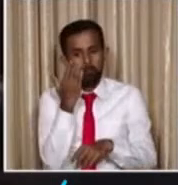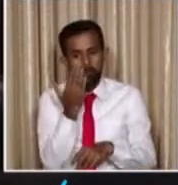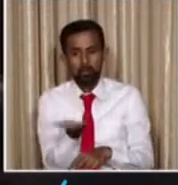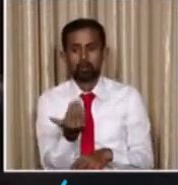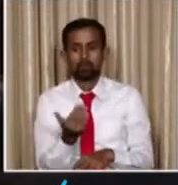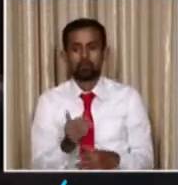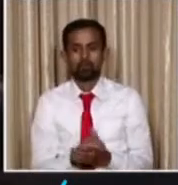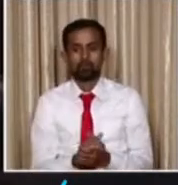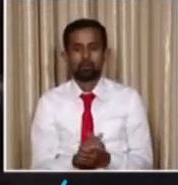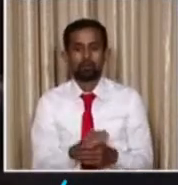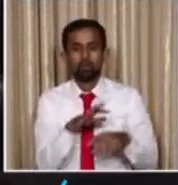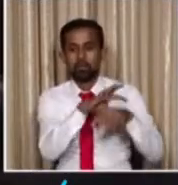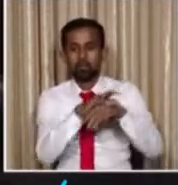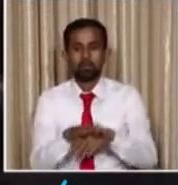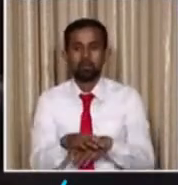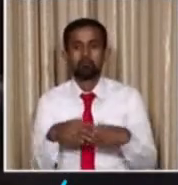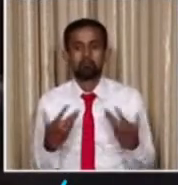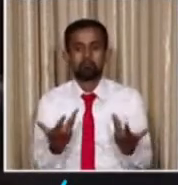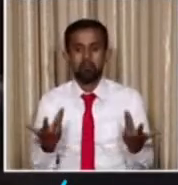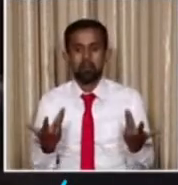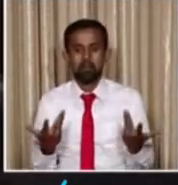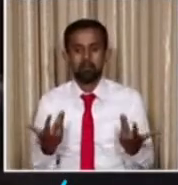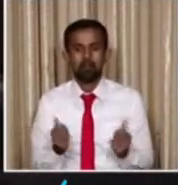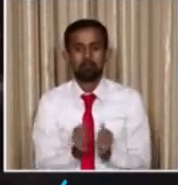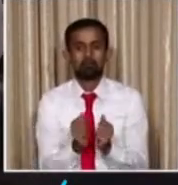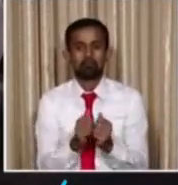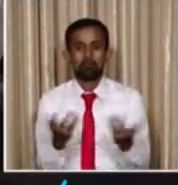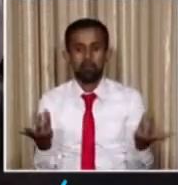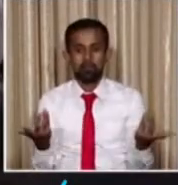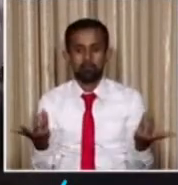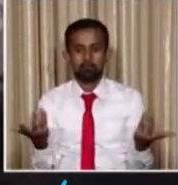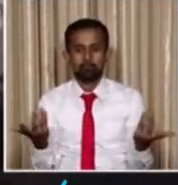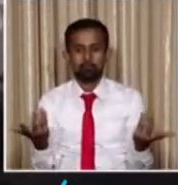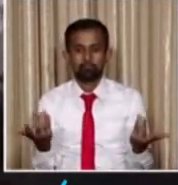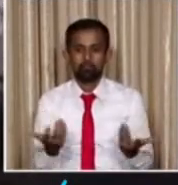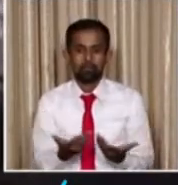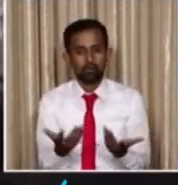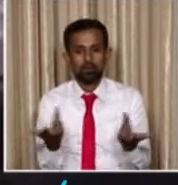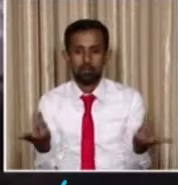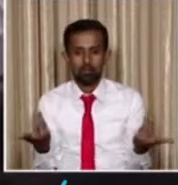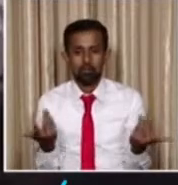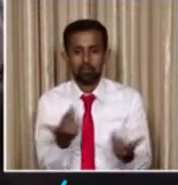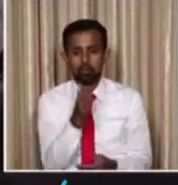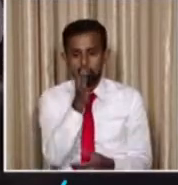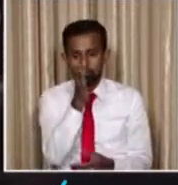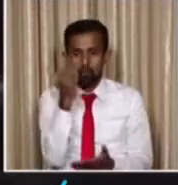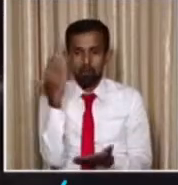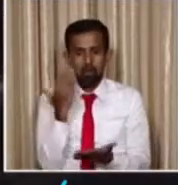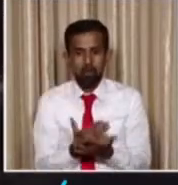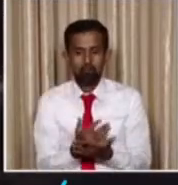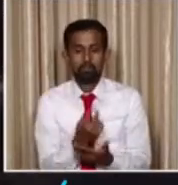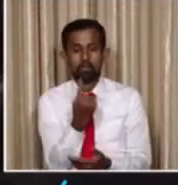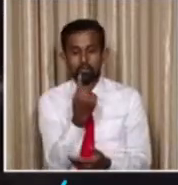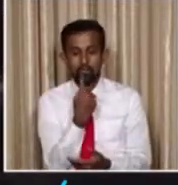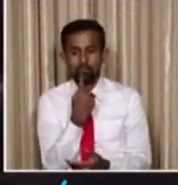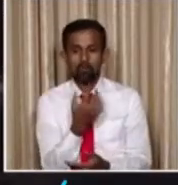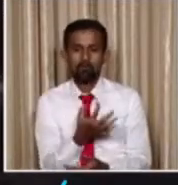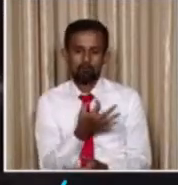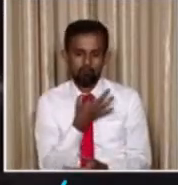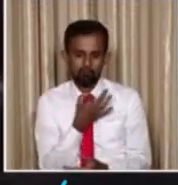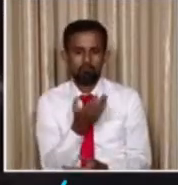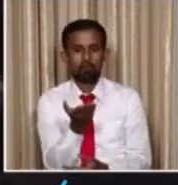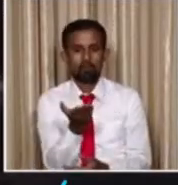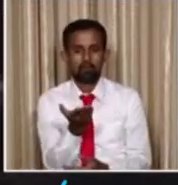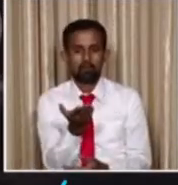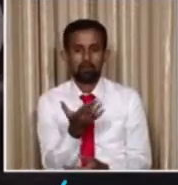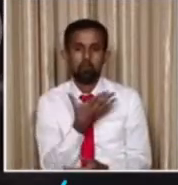ගෙනන්න පෙන්නන්න විදිහක් නැහැ කෝ කරන්නේ නැහැ ඉතින් මේක කරන්නේ නැතුව වංචා දූෂණ නතර කරනවා කියලා කියන එකම විහිළුවක් ඒක